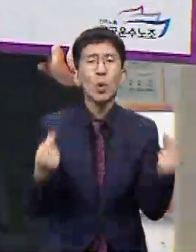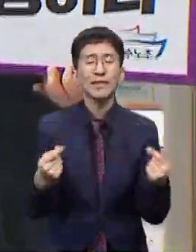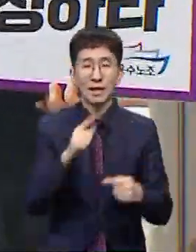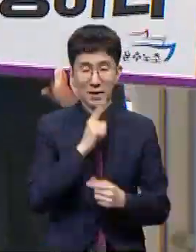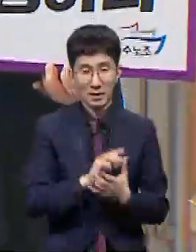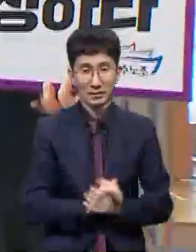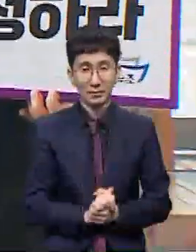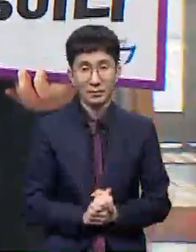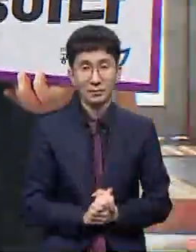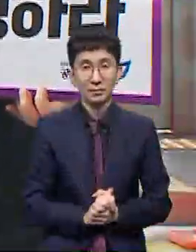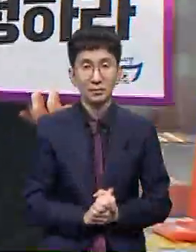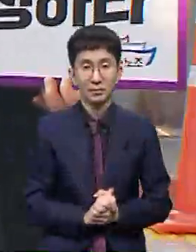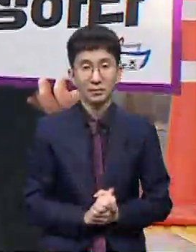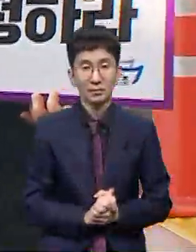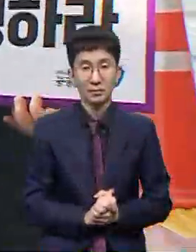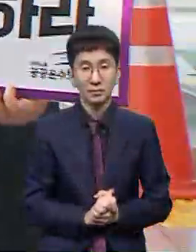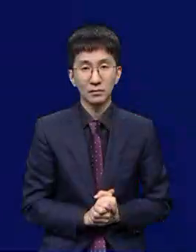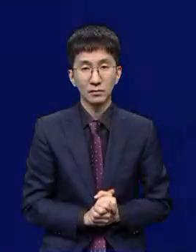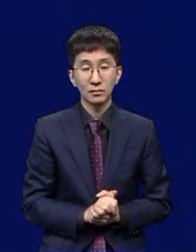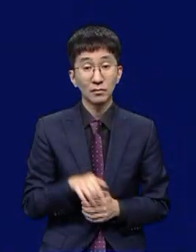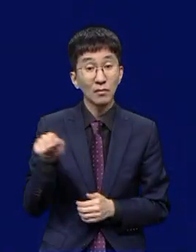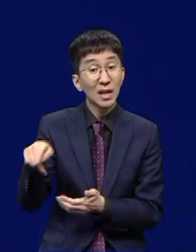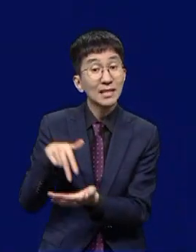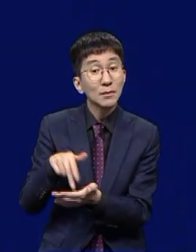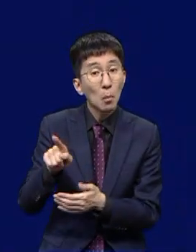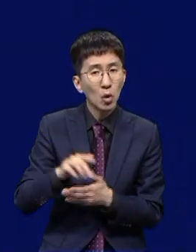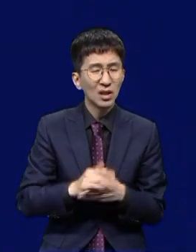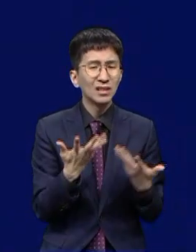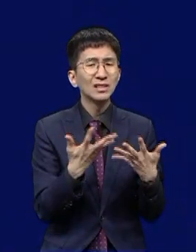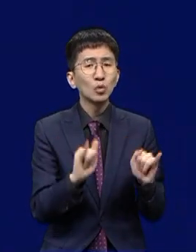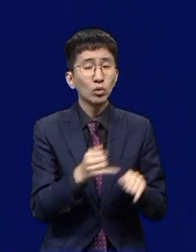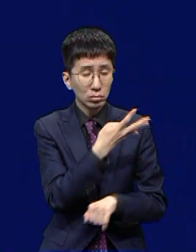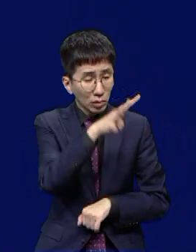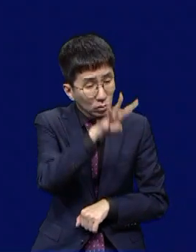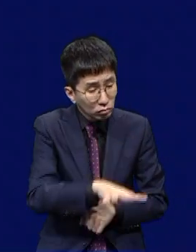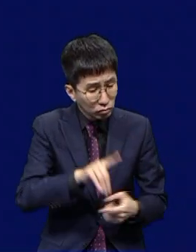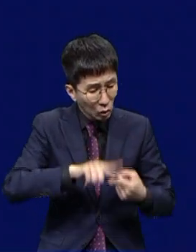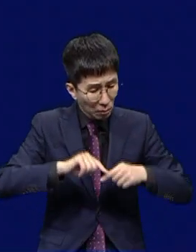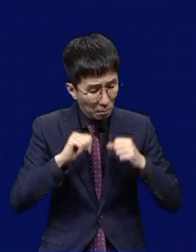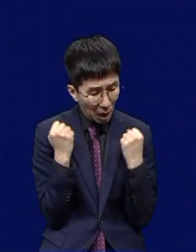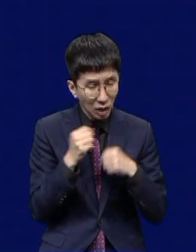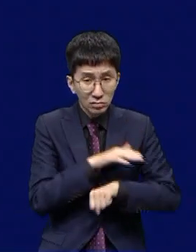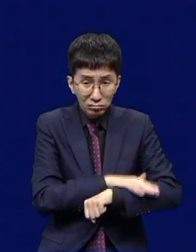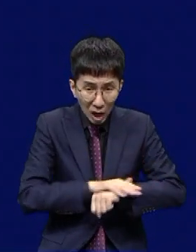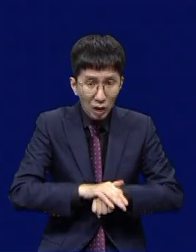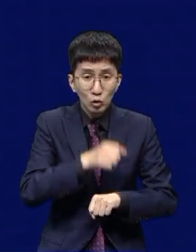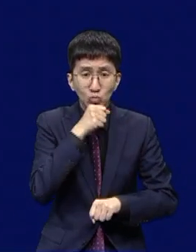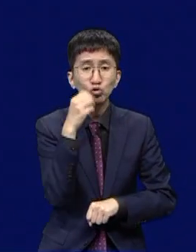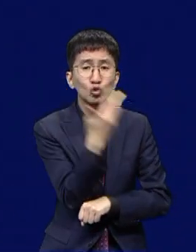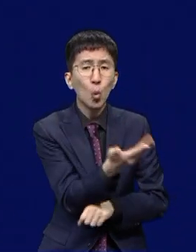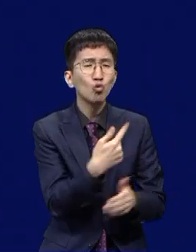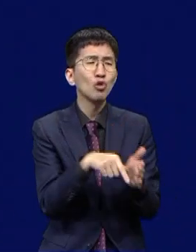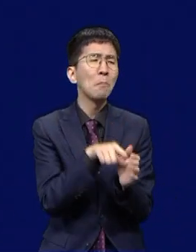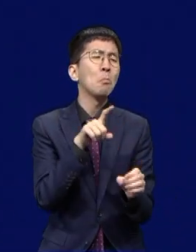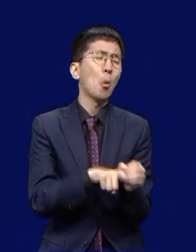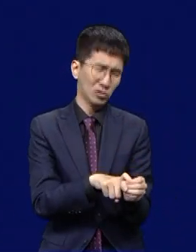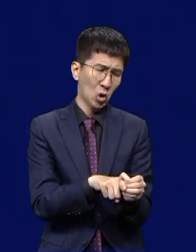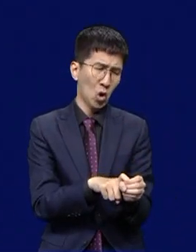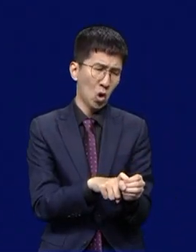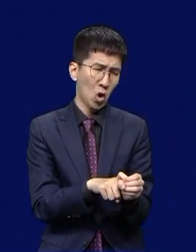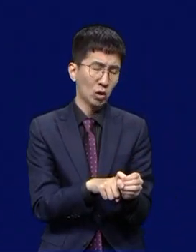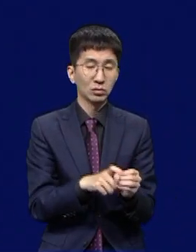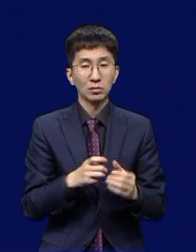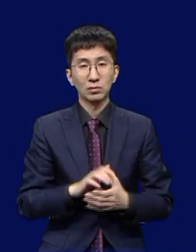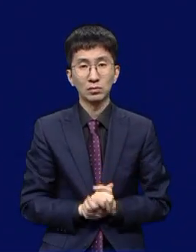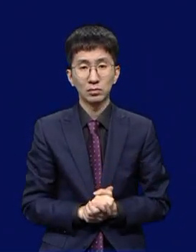겁니다 해당 도급업체 는 직원들이 근무 일정을 지켜 가점 을 받도록 권유하는 과정에서 일어난